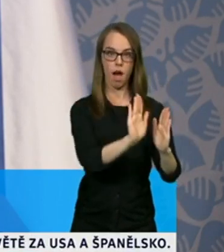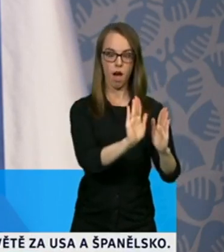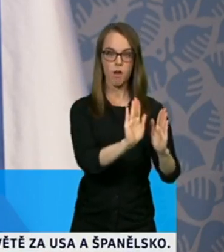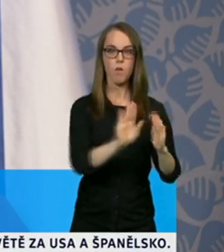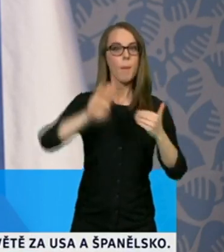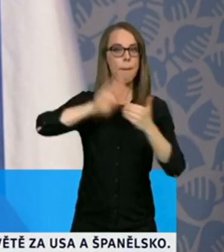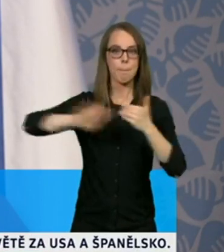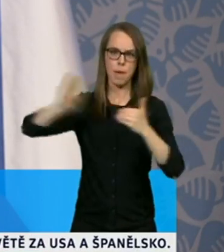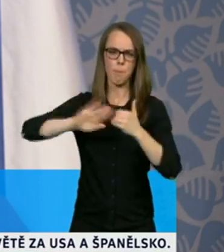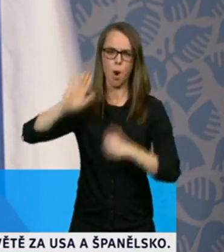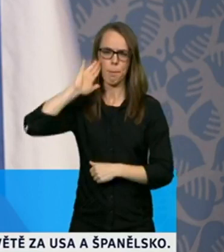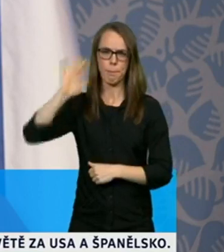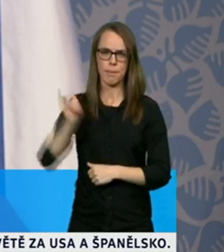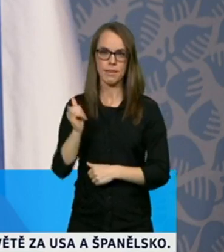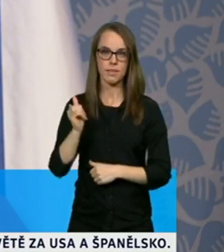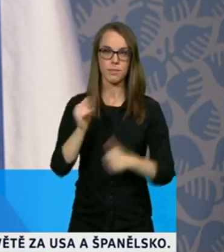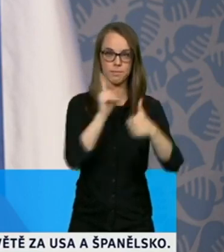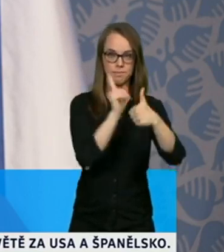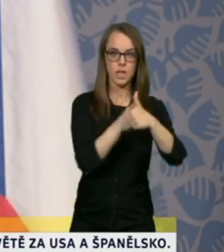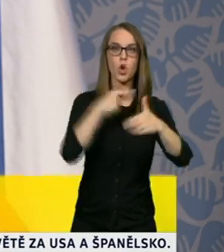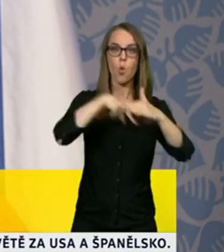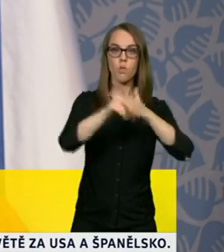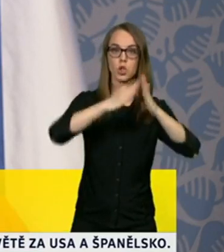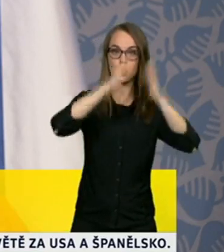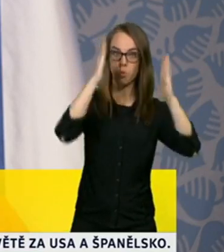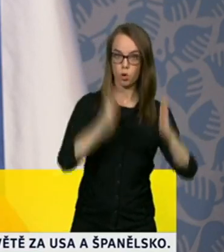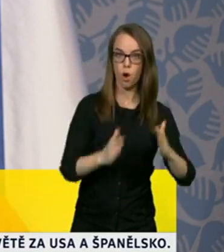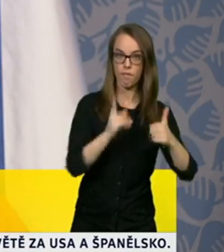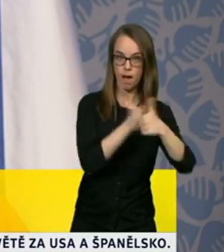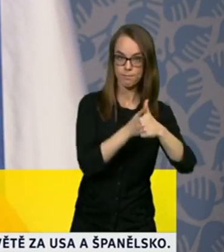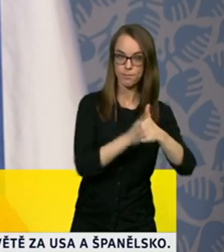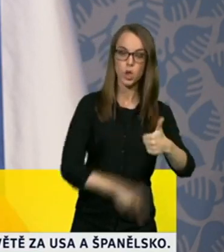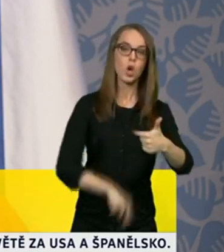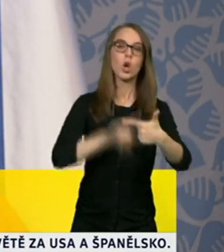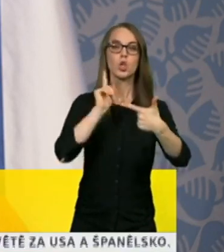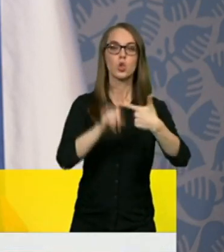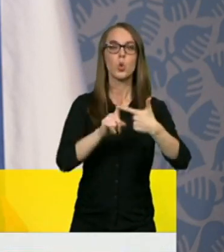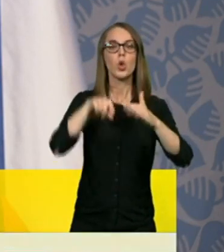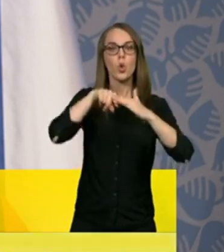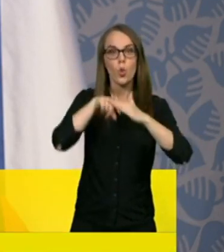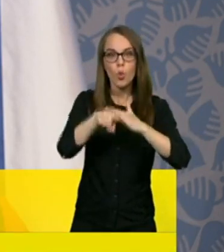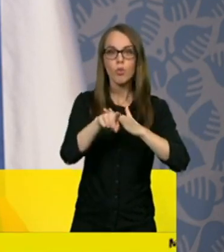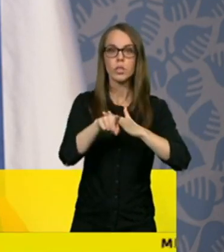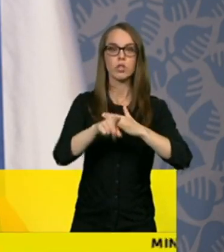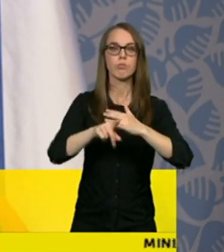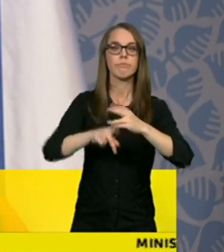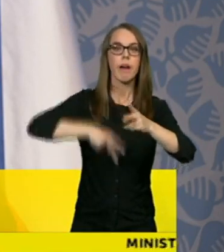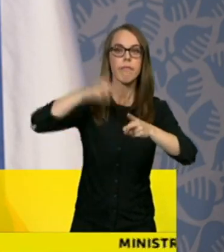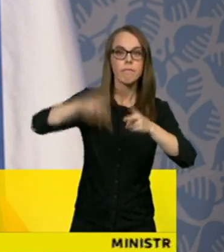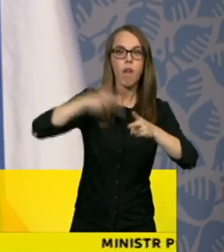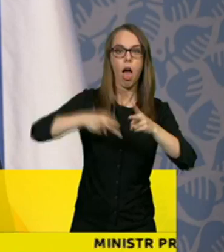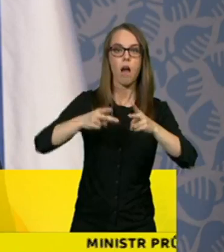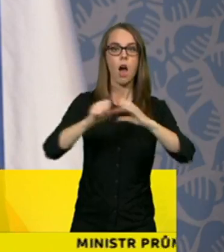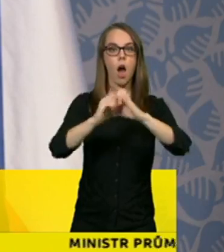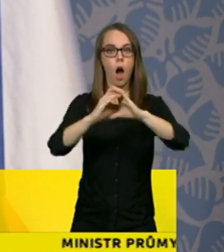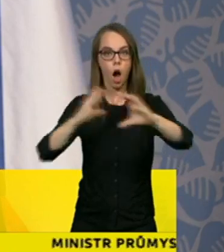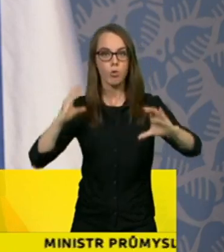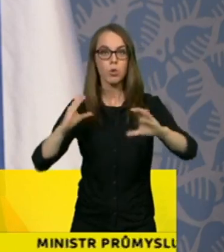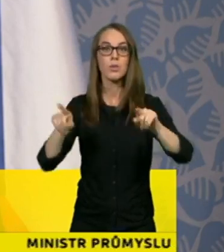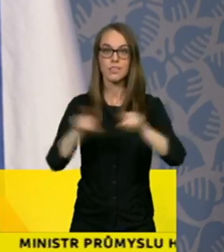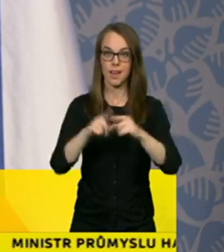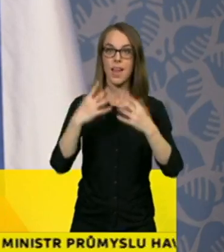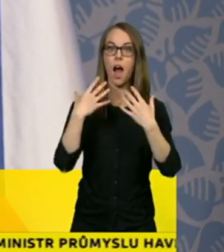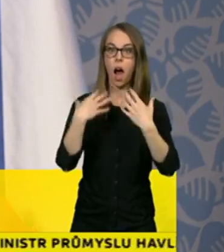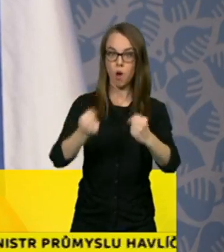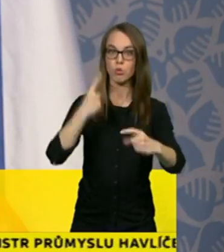v prostředcích veřejné dopravy, což je městská hromadná doprava, ale i taxislužby. A